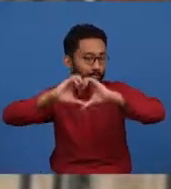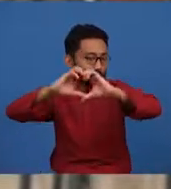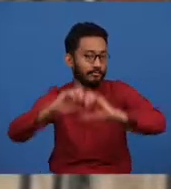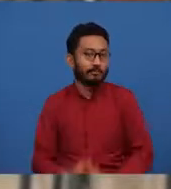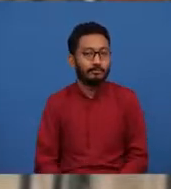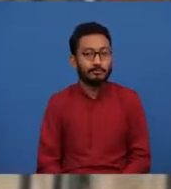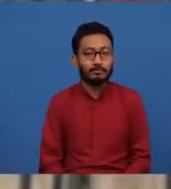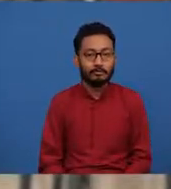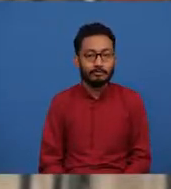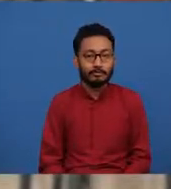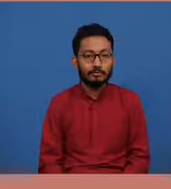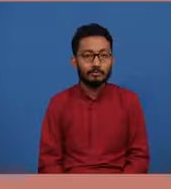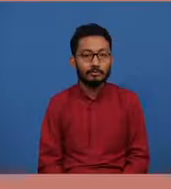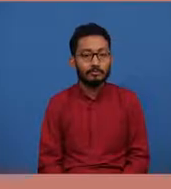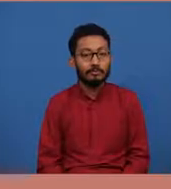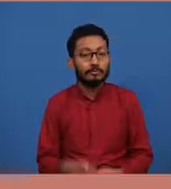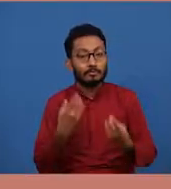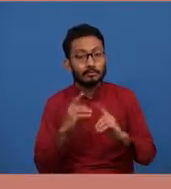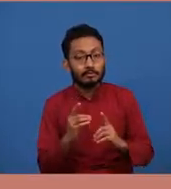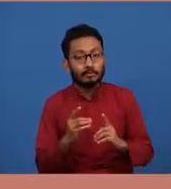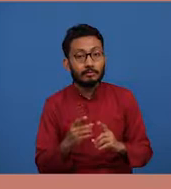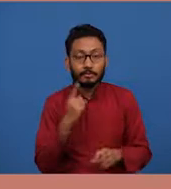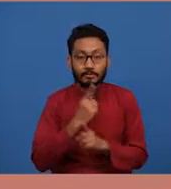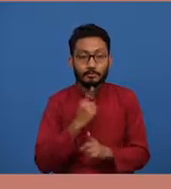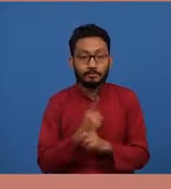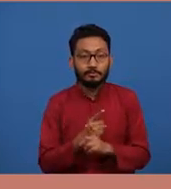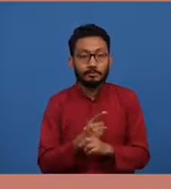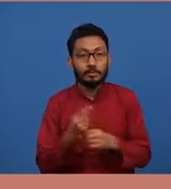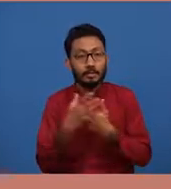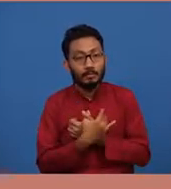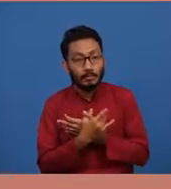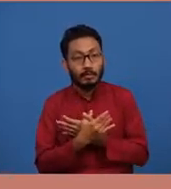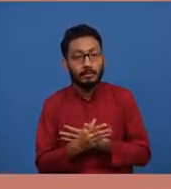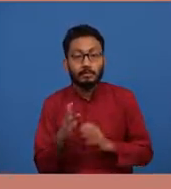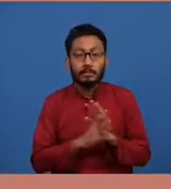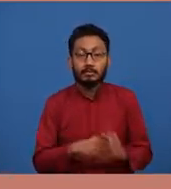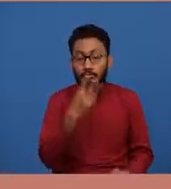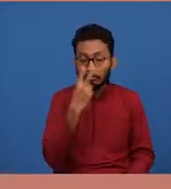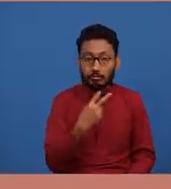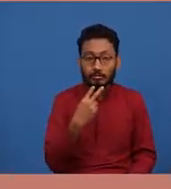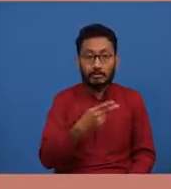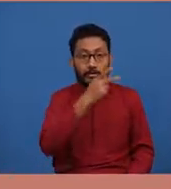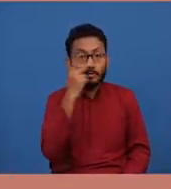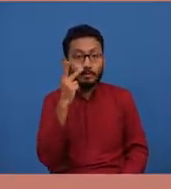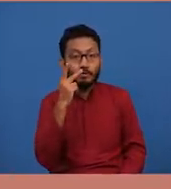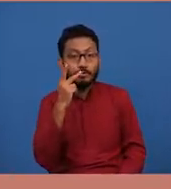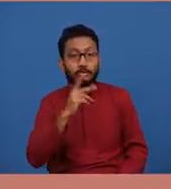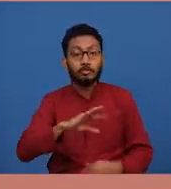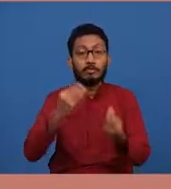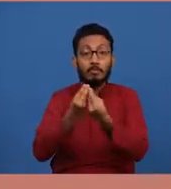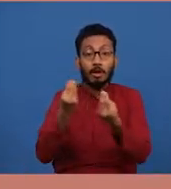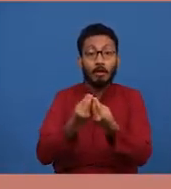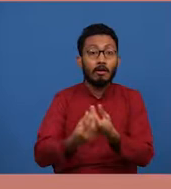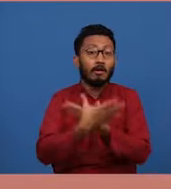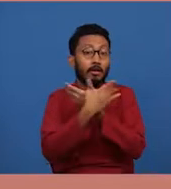Jawapan yang tepat adalah rama-rama bersedih kerana jumlah rama-rama di